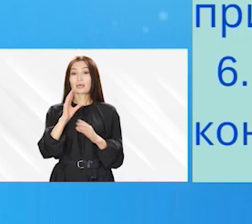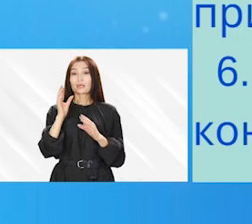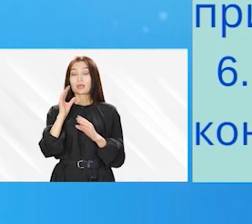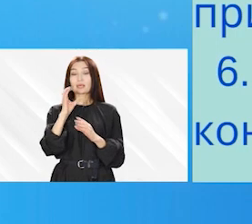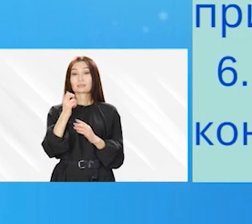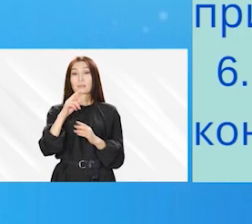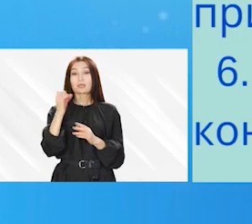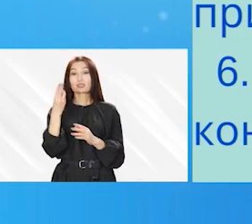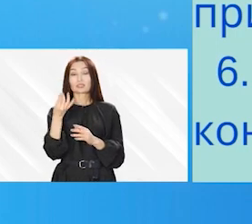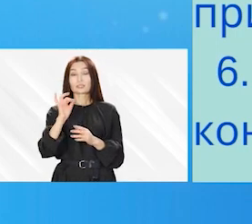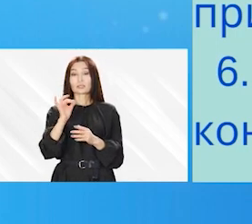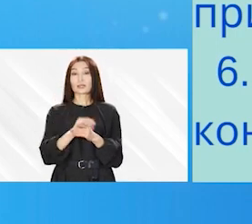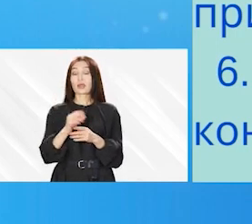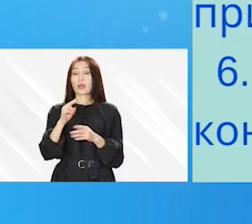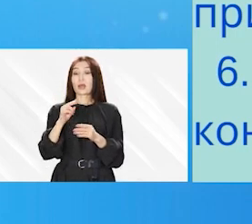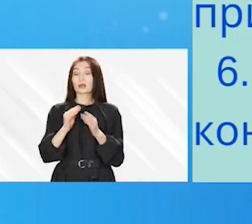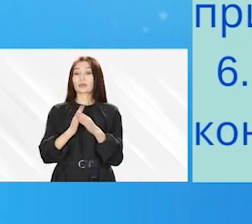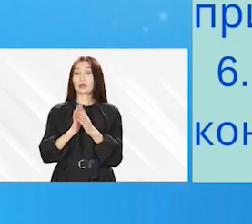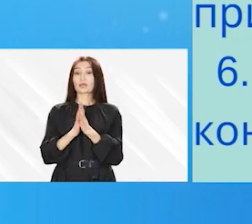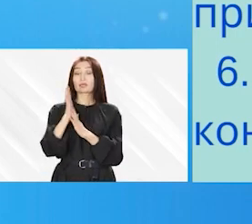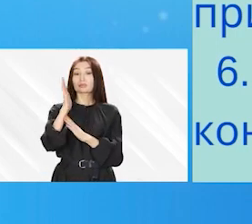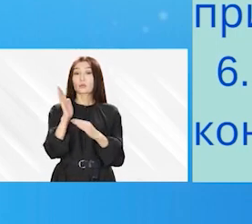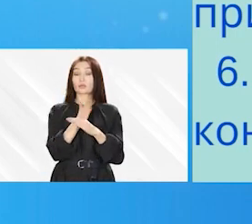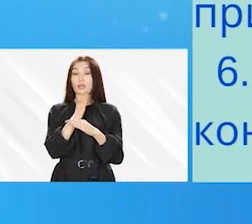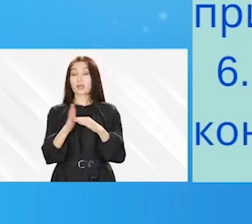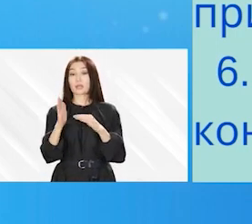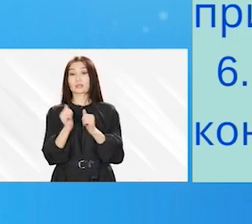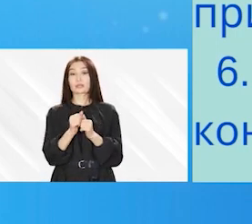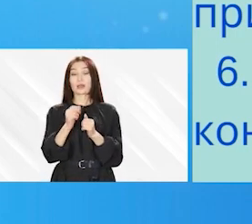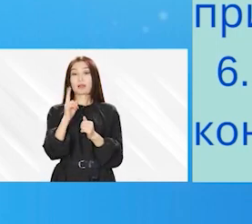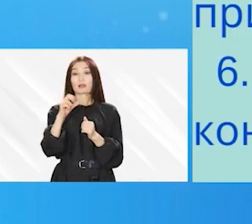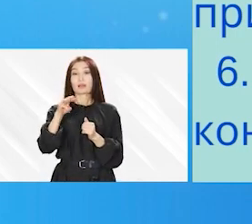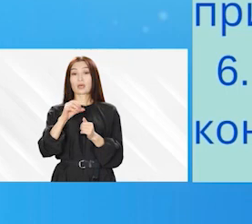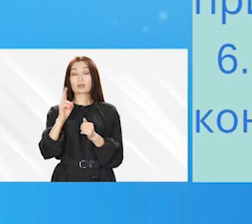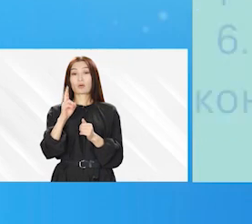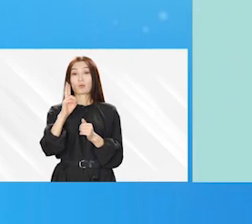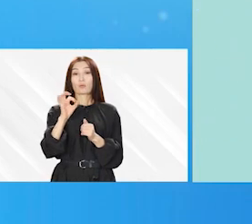побег растет в результате деления клеток конуса нарастания